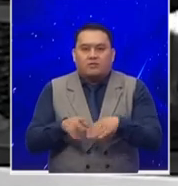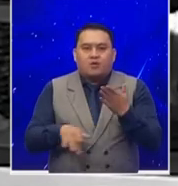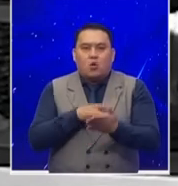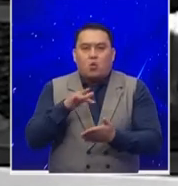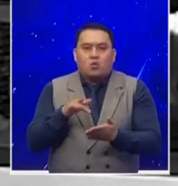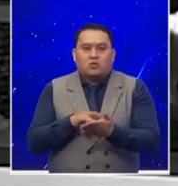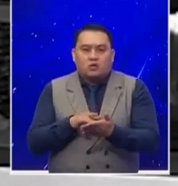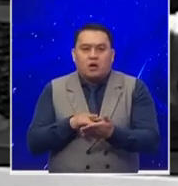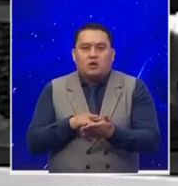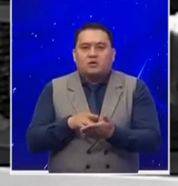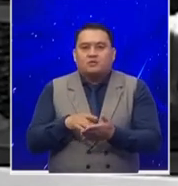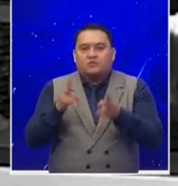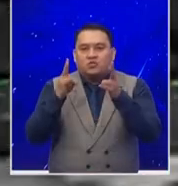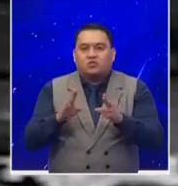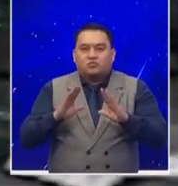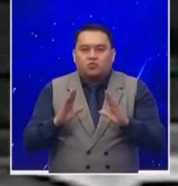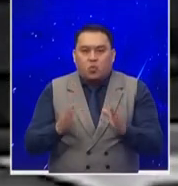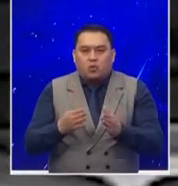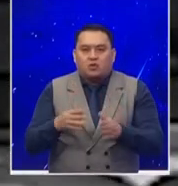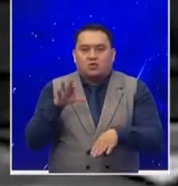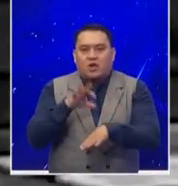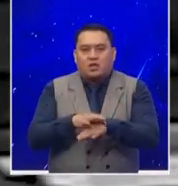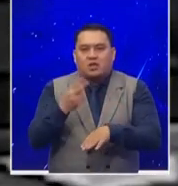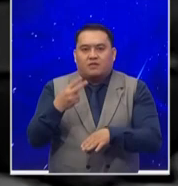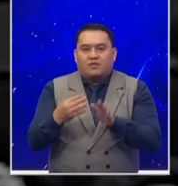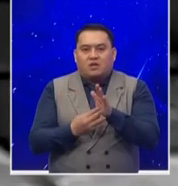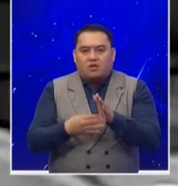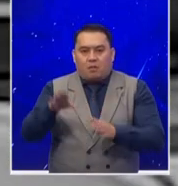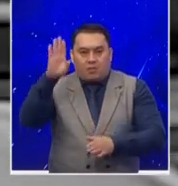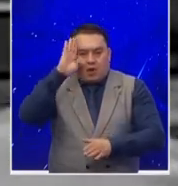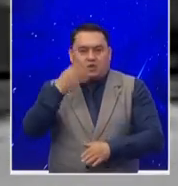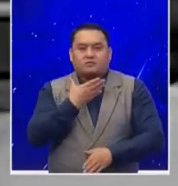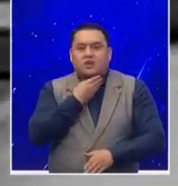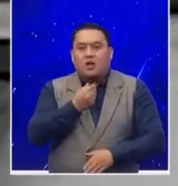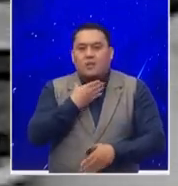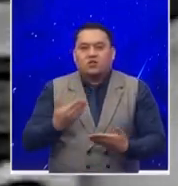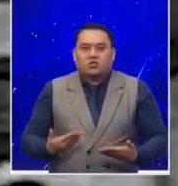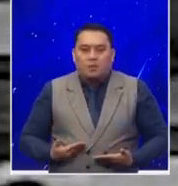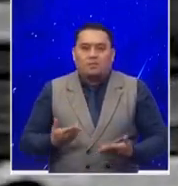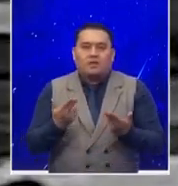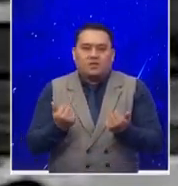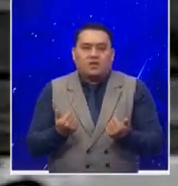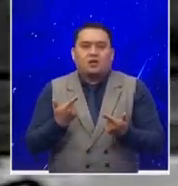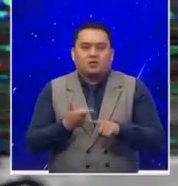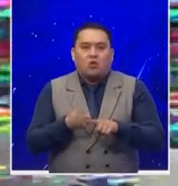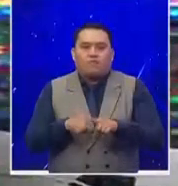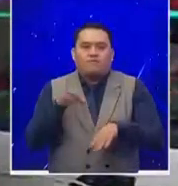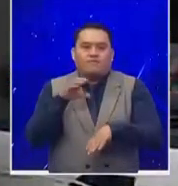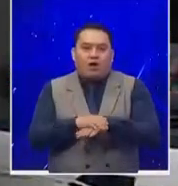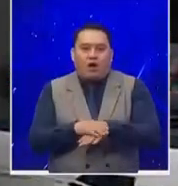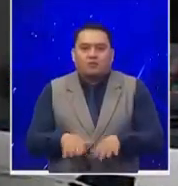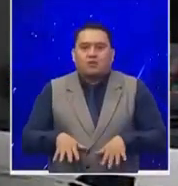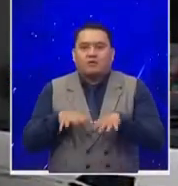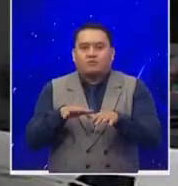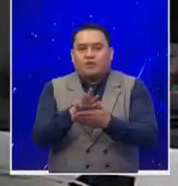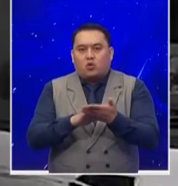ВКО по подозрению в совершении разбоя был задержан 29-летний житель Семея. Он признался в содеянном. По факту разбойного